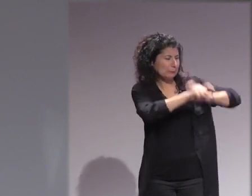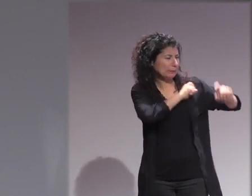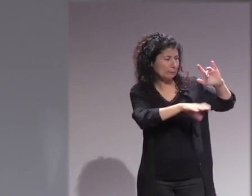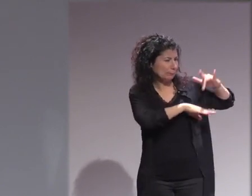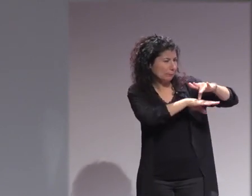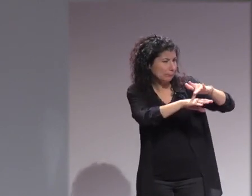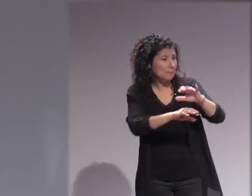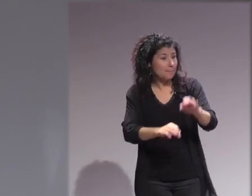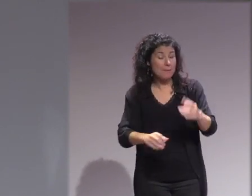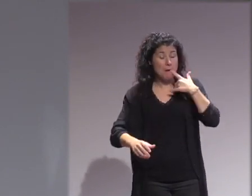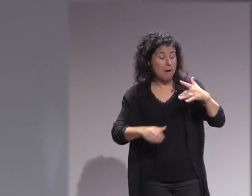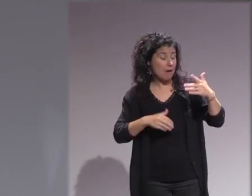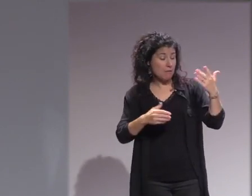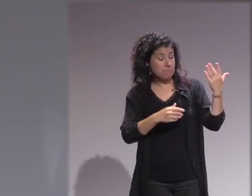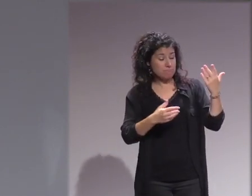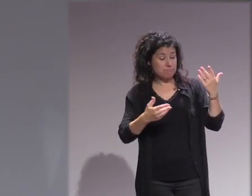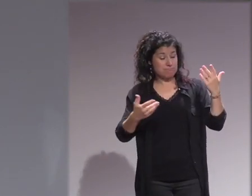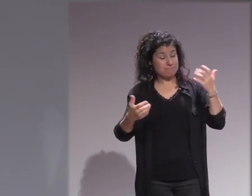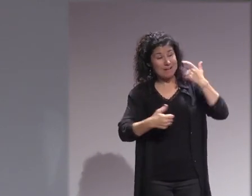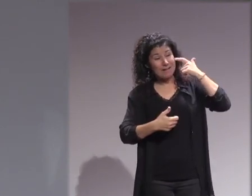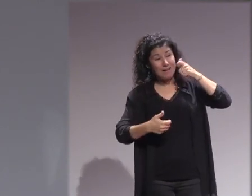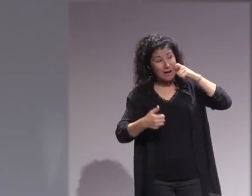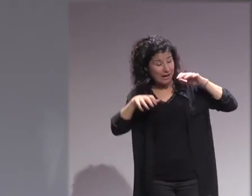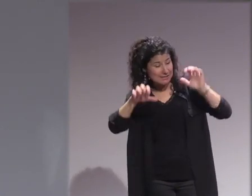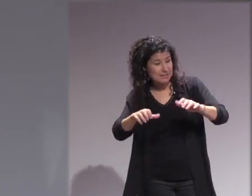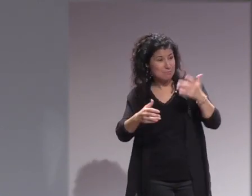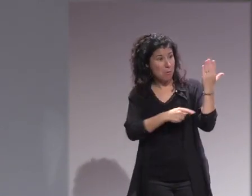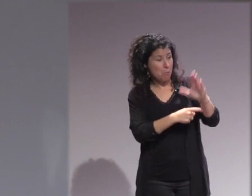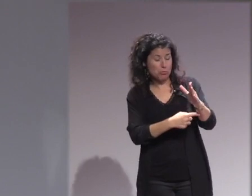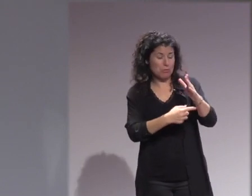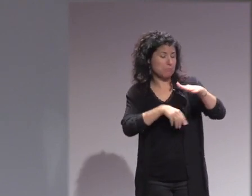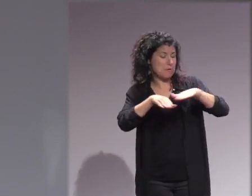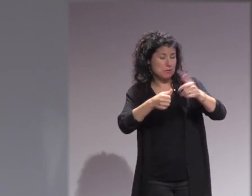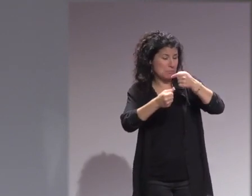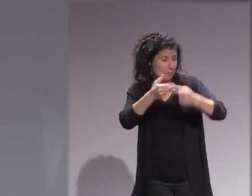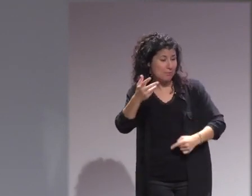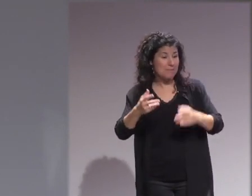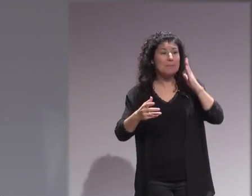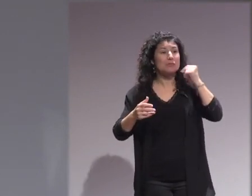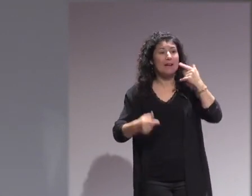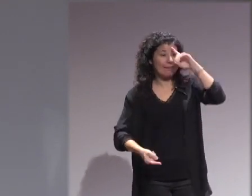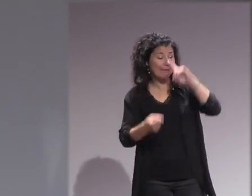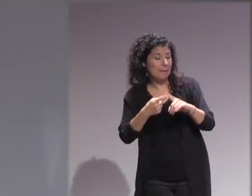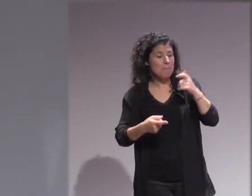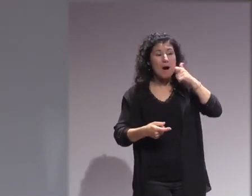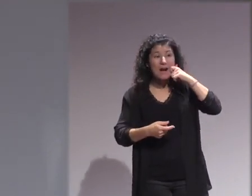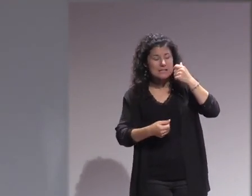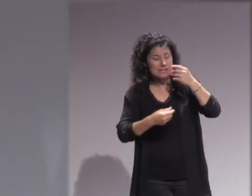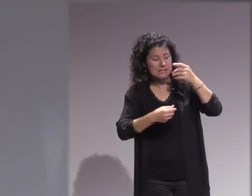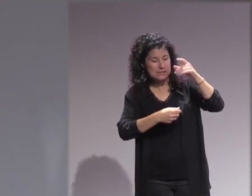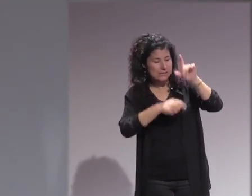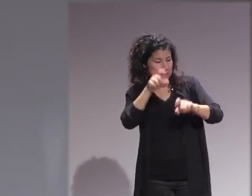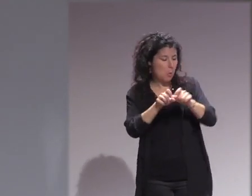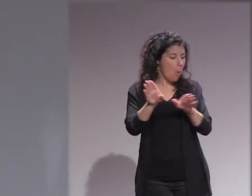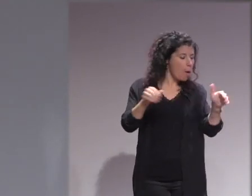donne aussi souvent cet exemple en public pour qu'on comprenne en quoi le fait de ne pas aborder frontalement les questions raciales et en quoi le fait d'avoir eu